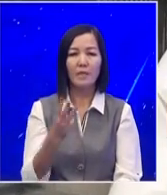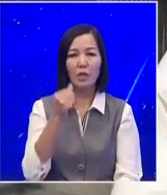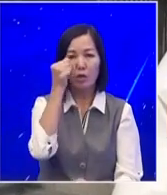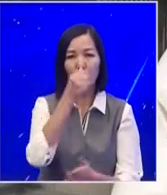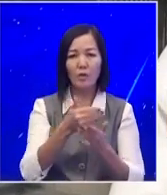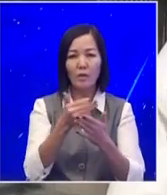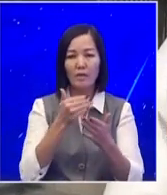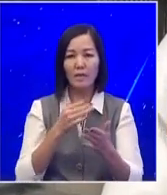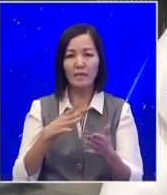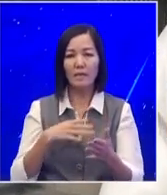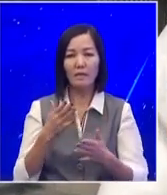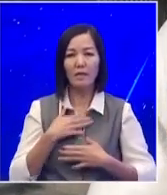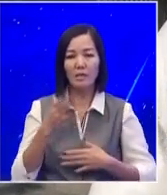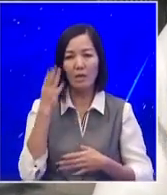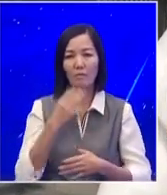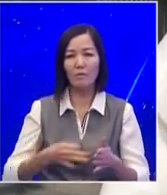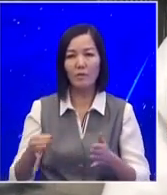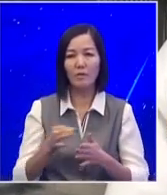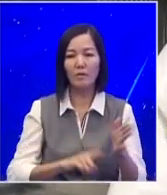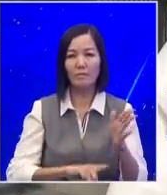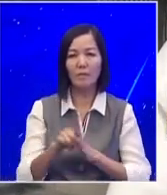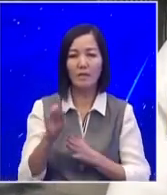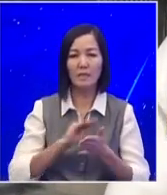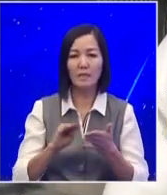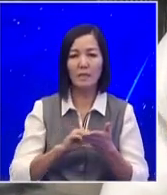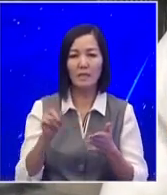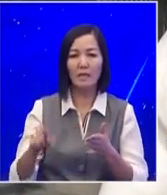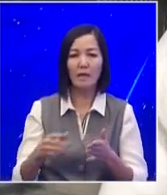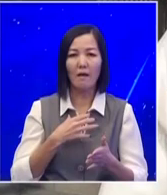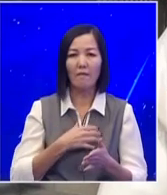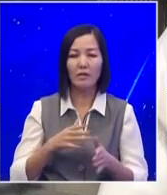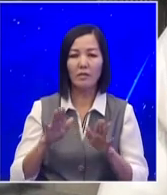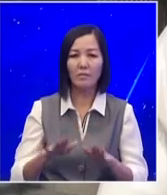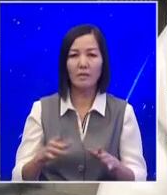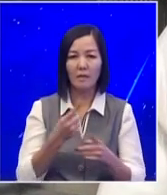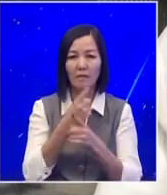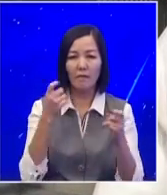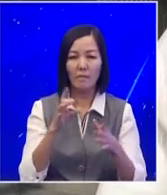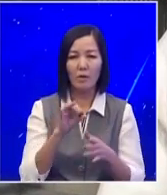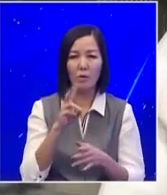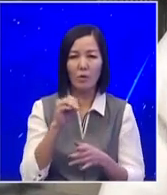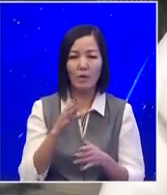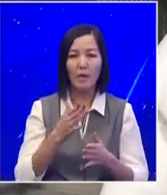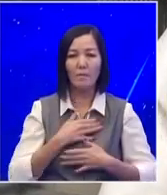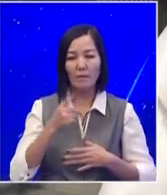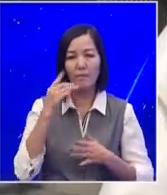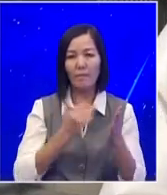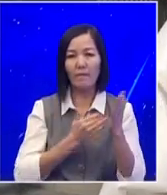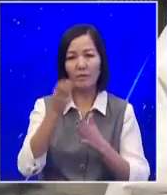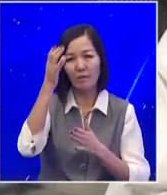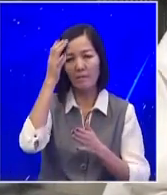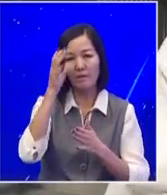3 года назад в нашей области свою работу начали пресс-секретари. И сейчас они занимают важное место в информативной роли. Мы считаем, что повышать